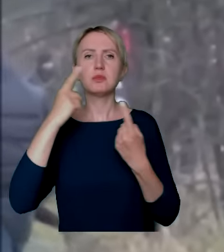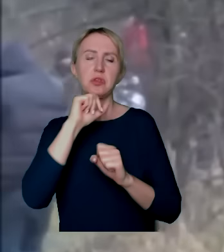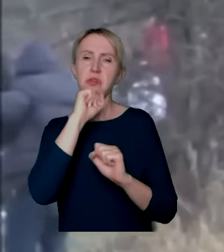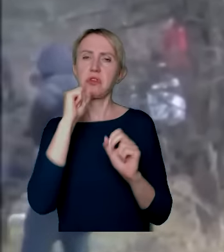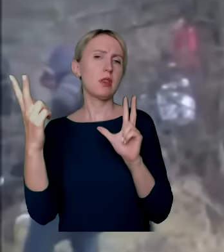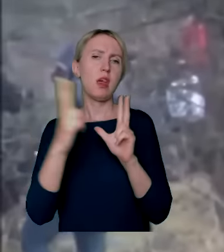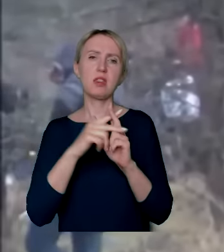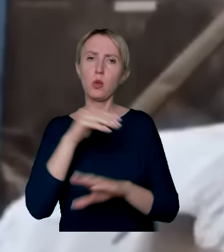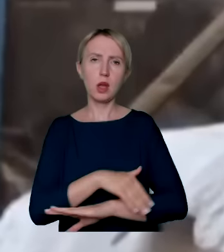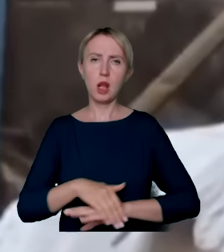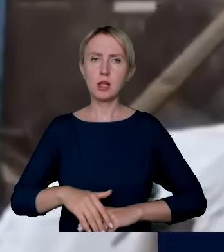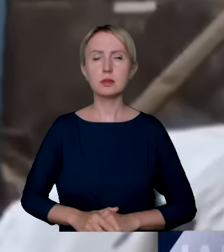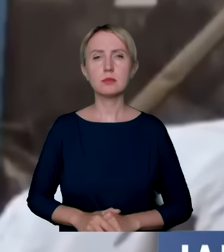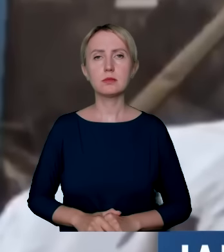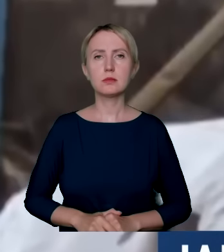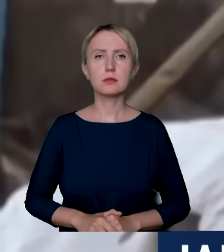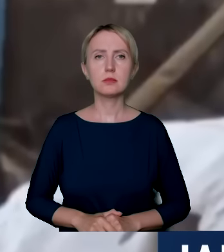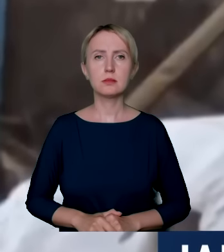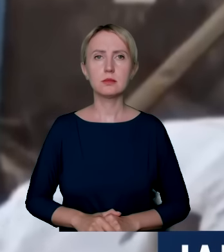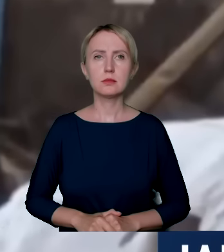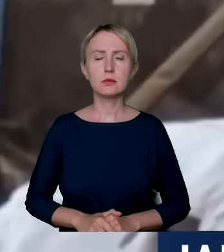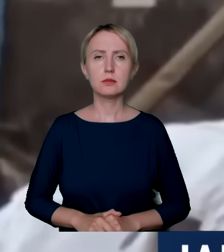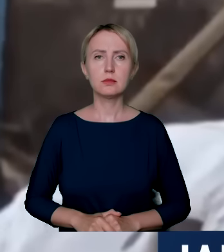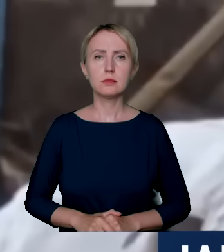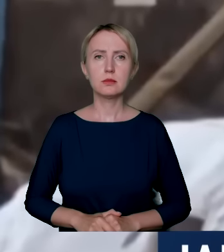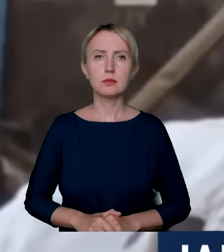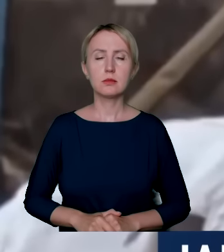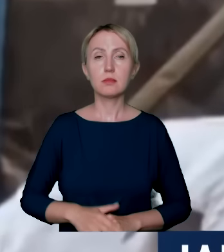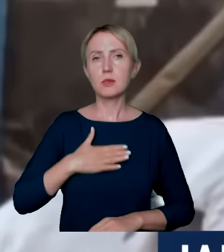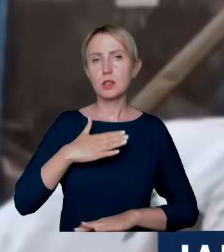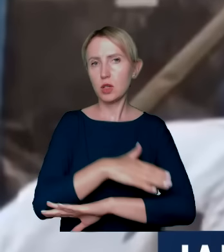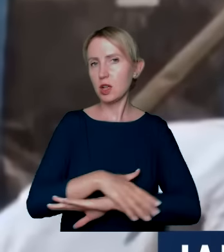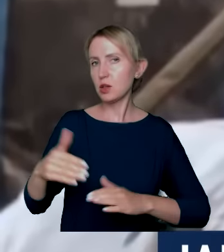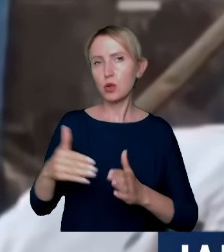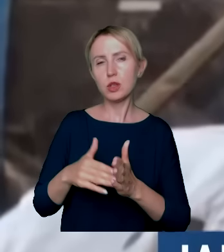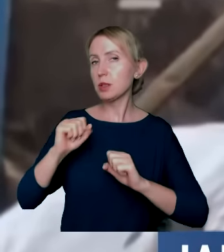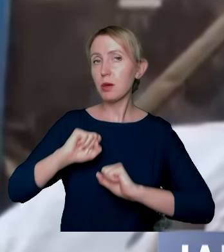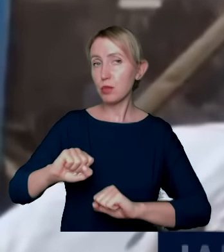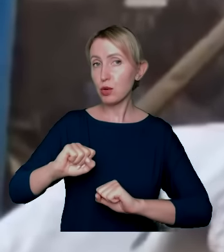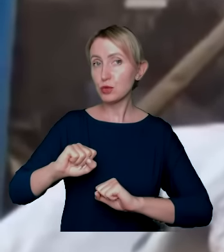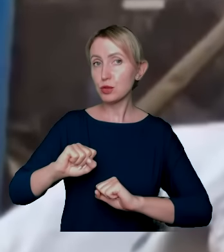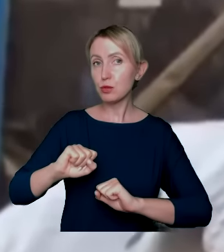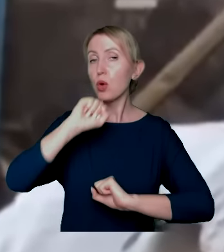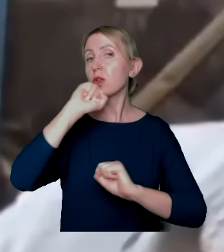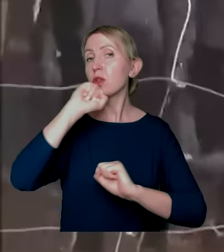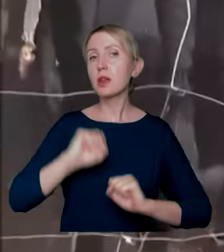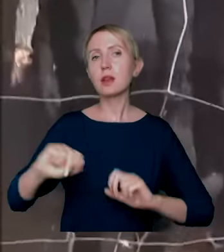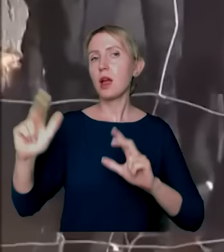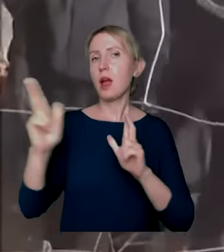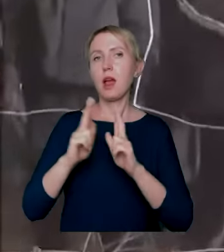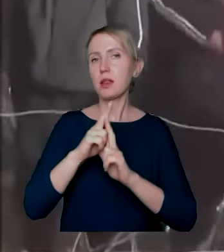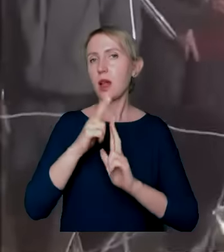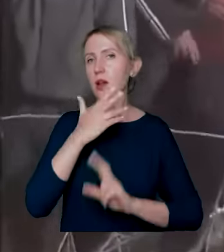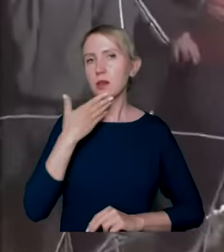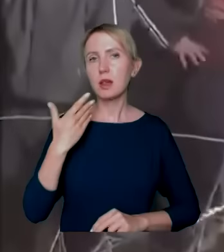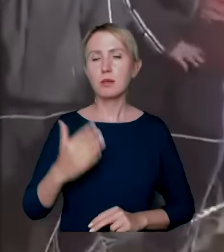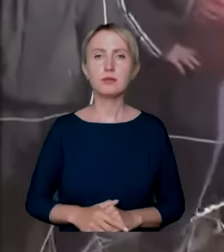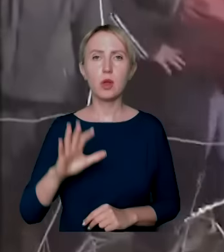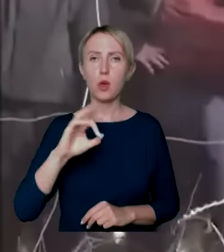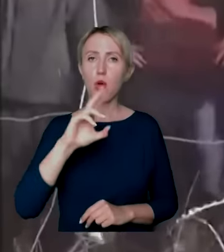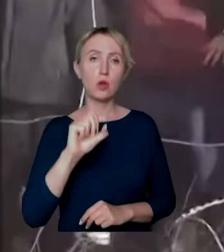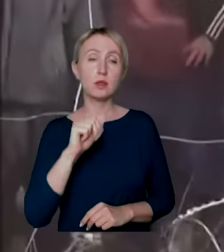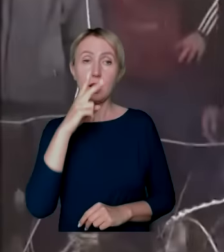granicy. Po pierwsze, naszej granicy chyba nie trzeba bronić, bo nikt jej nie atakuje. Ochojska nie widzi też